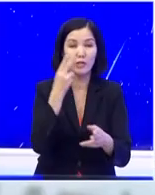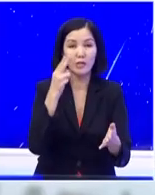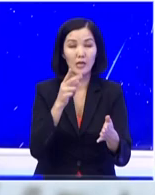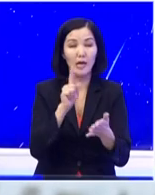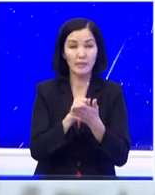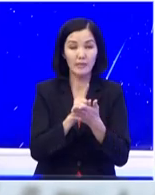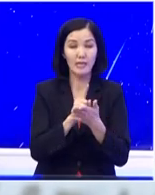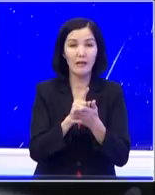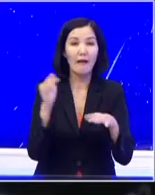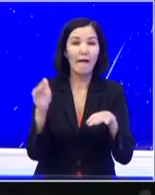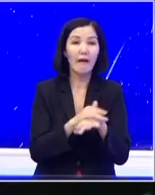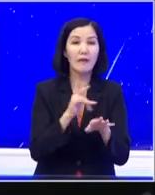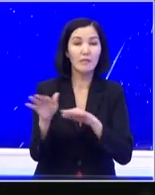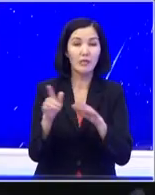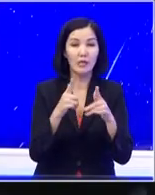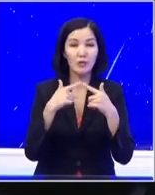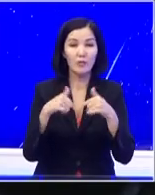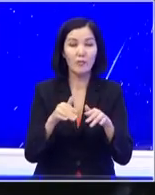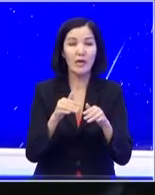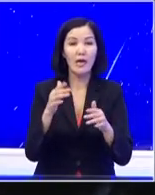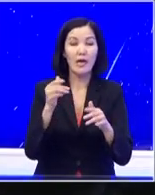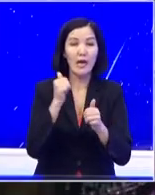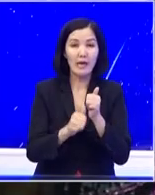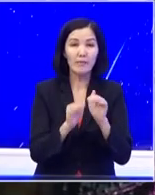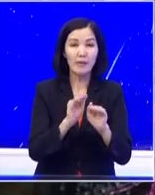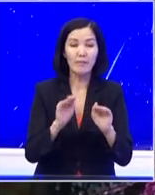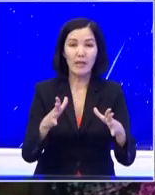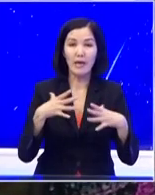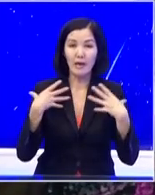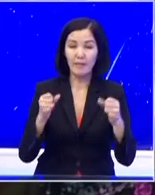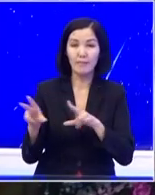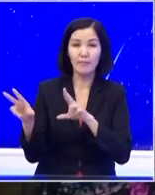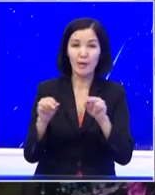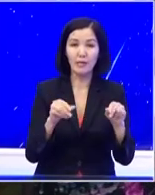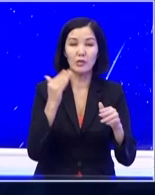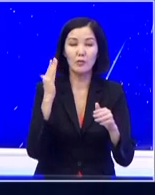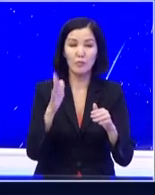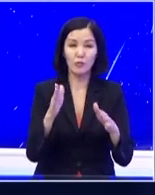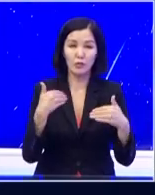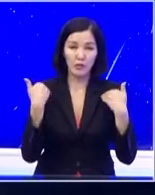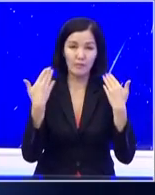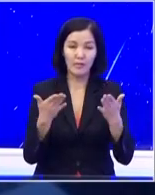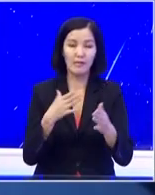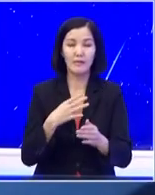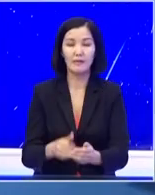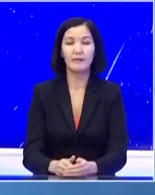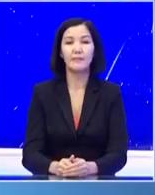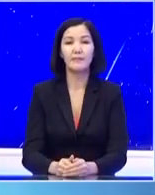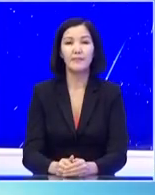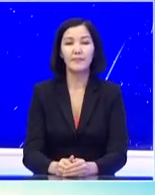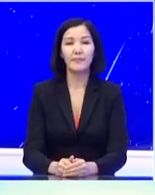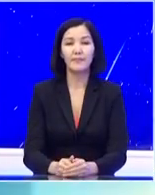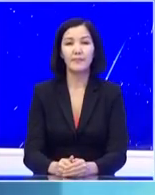шарасын ұйымдастырғандар әрбір жеткіншек аман, балалар бақытты болсын деп тілейді. Құрманжан Қасымжанұлы,